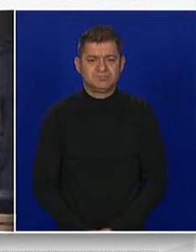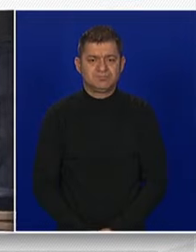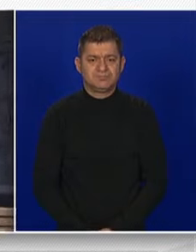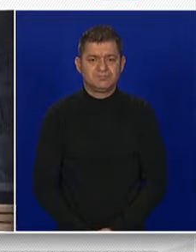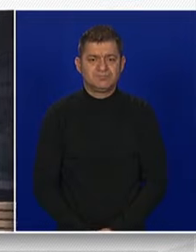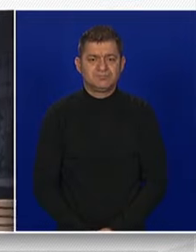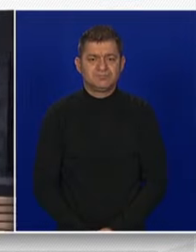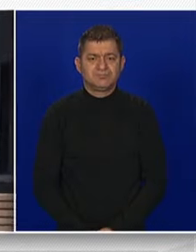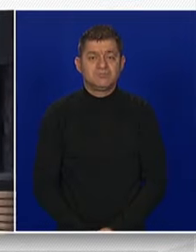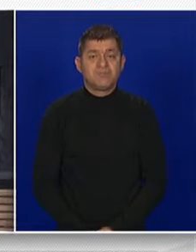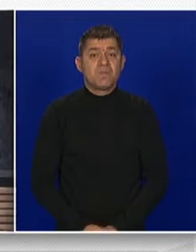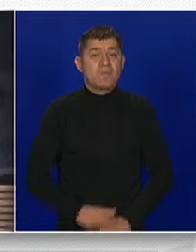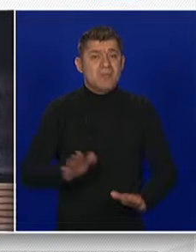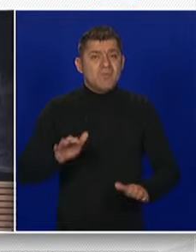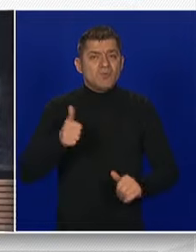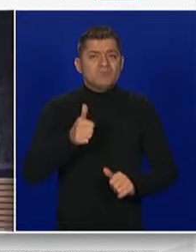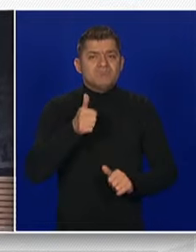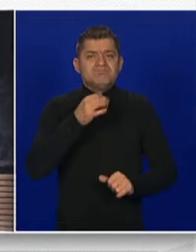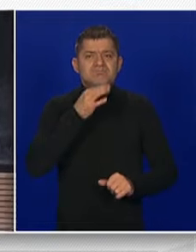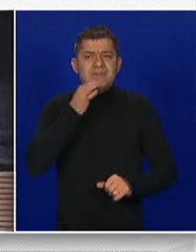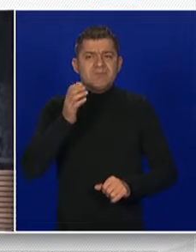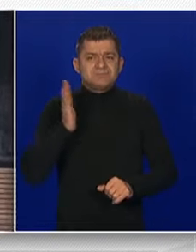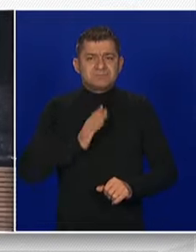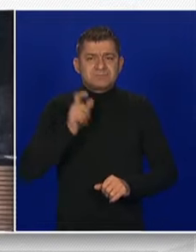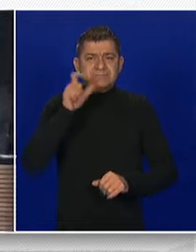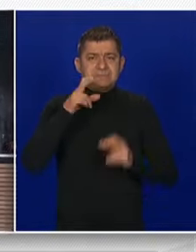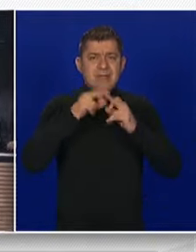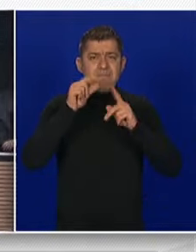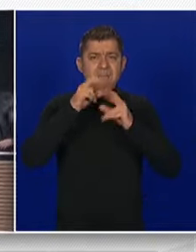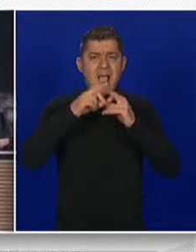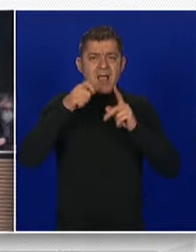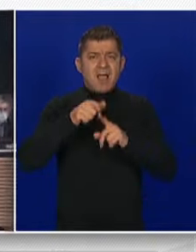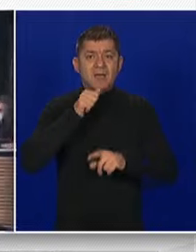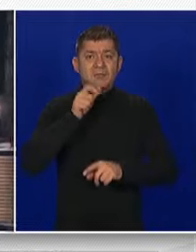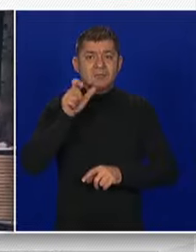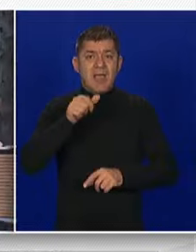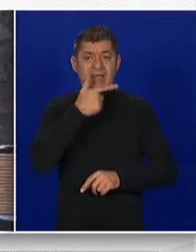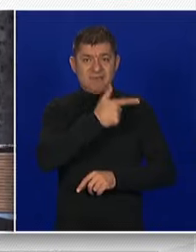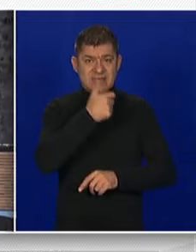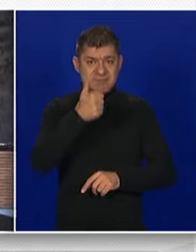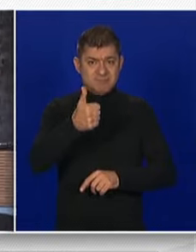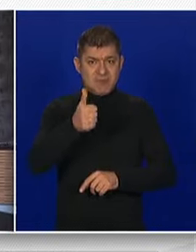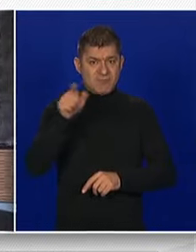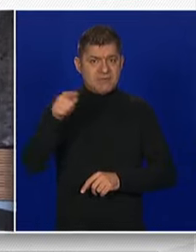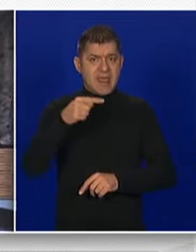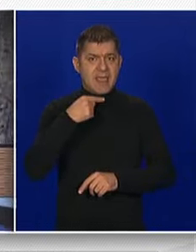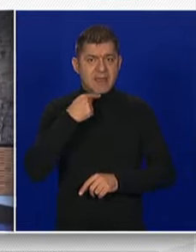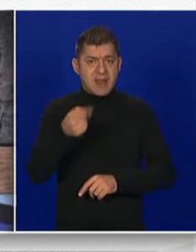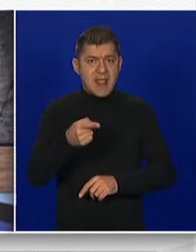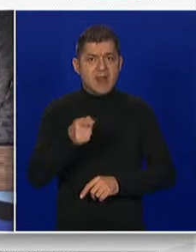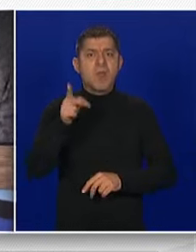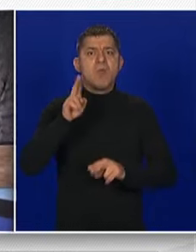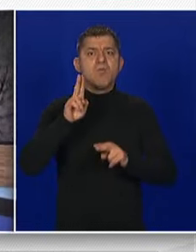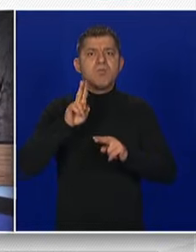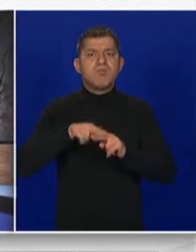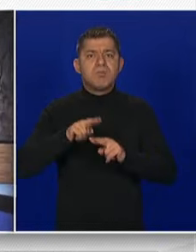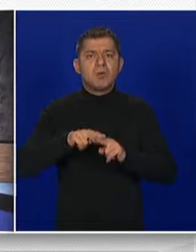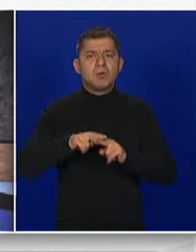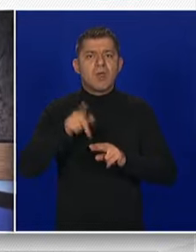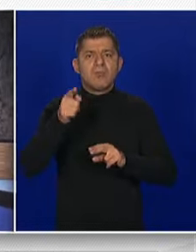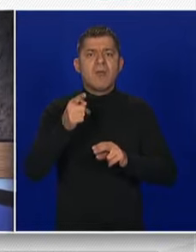Pa samo potpitanje za gospodina Capaka. Rekli ste 21. će se zapravo